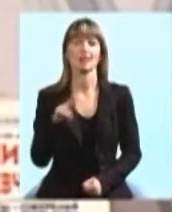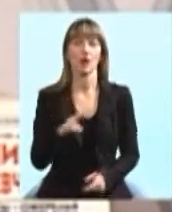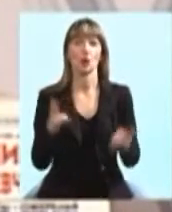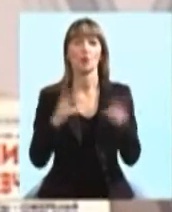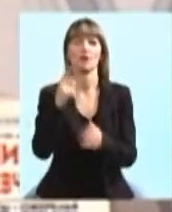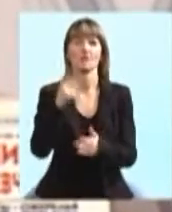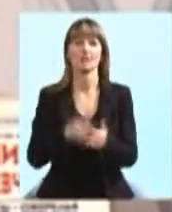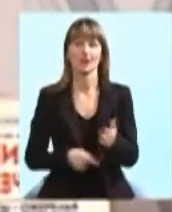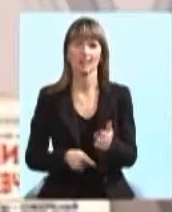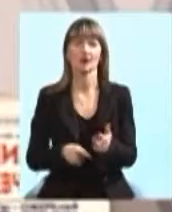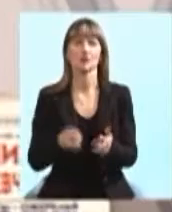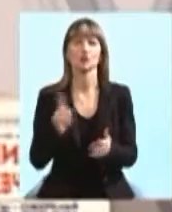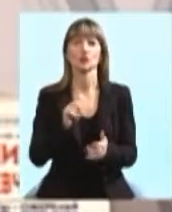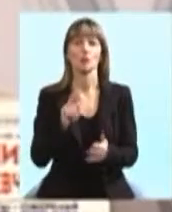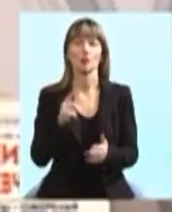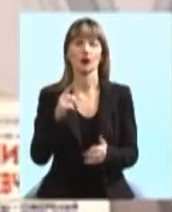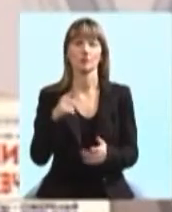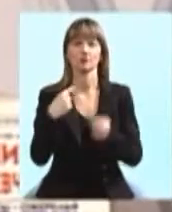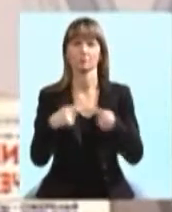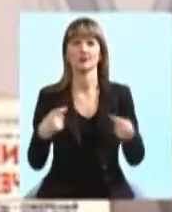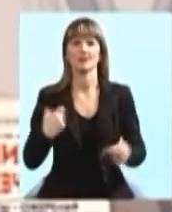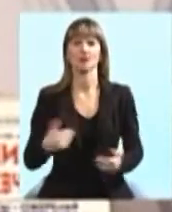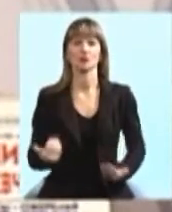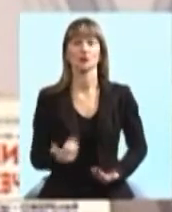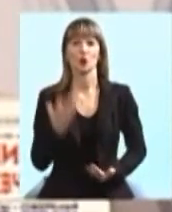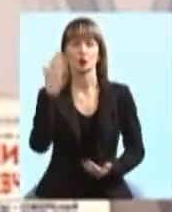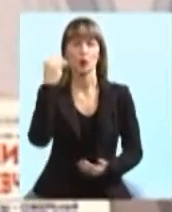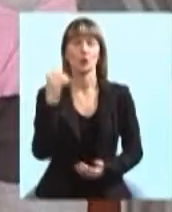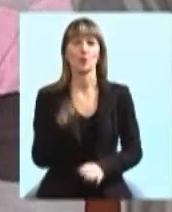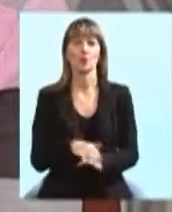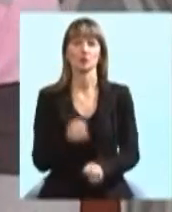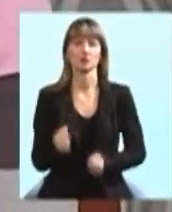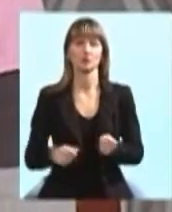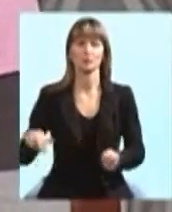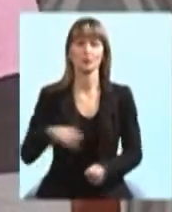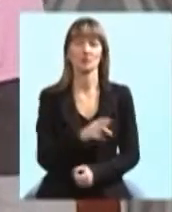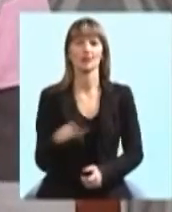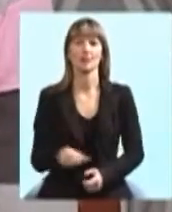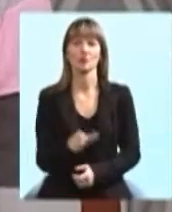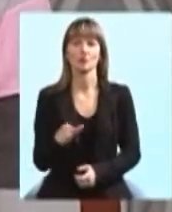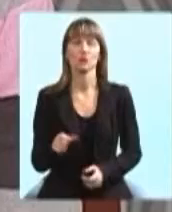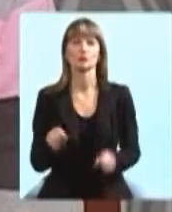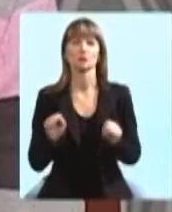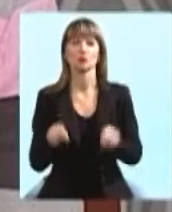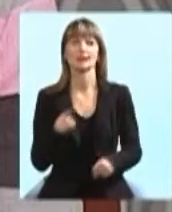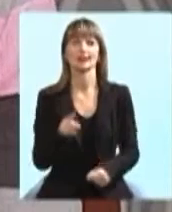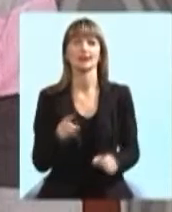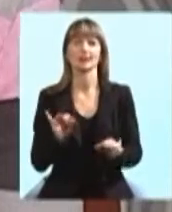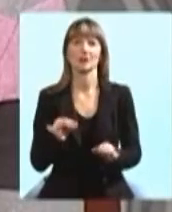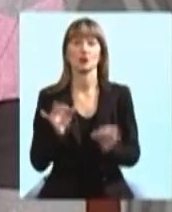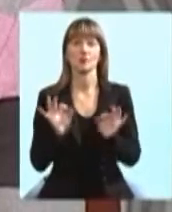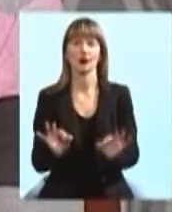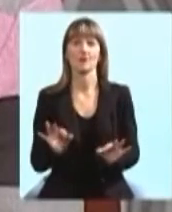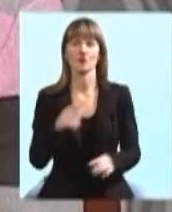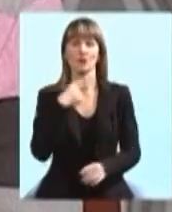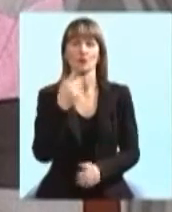Когда тебе черная кошка перебегает дорогу, ты сразу: «О, вау!» Уже какие-то эмоции так створюються. Да. Можливо, ты и правду